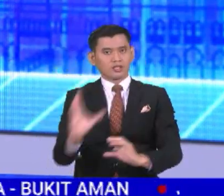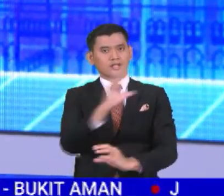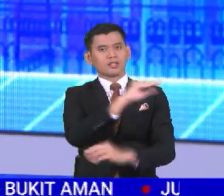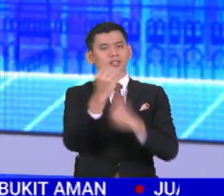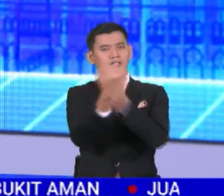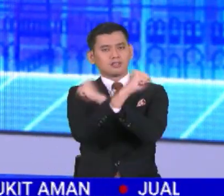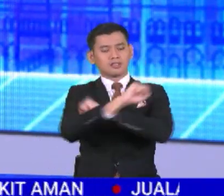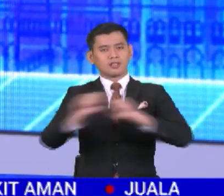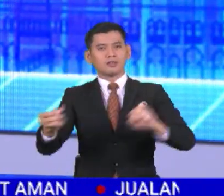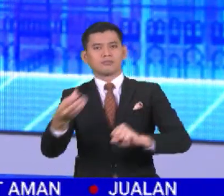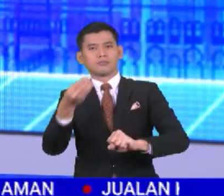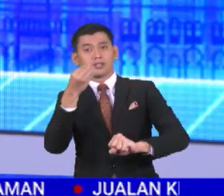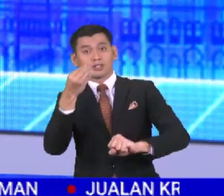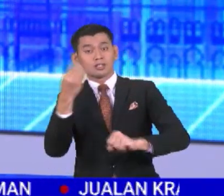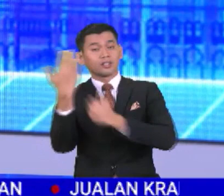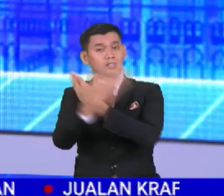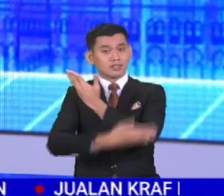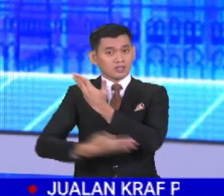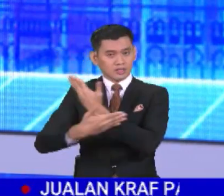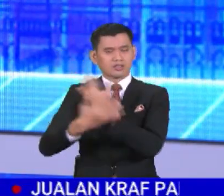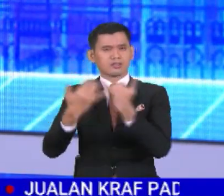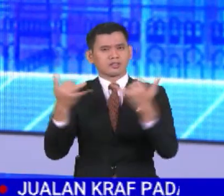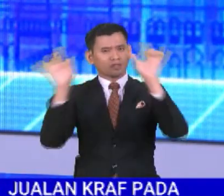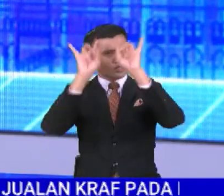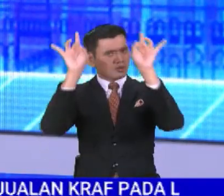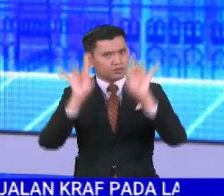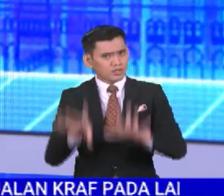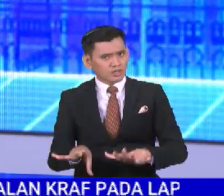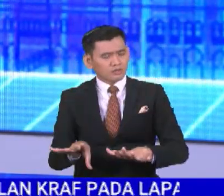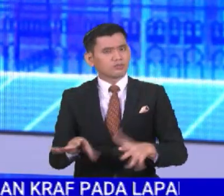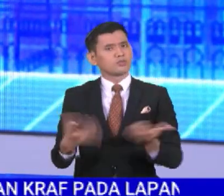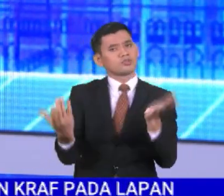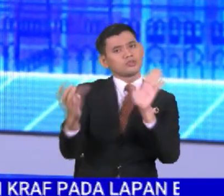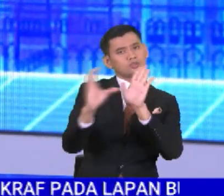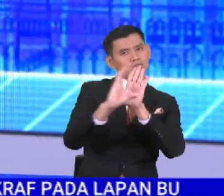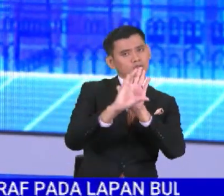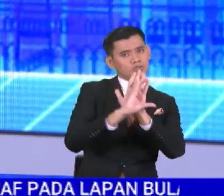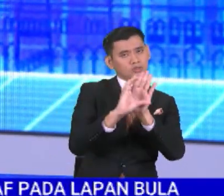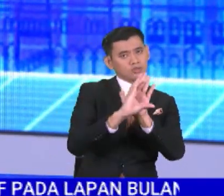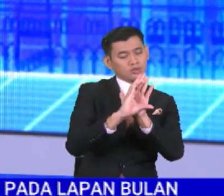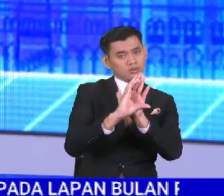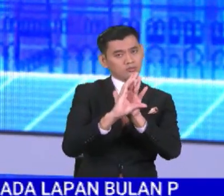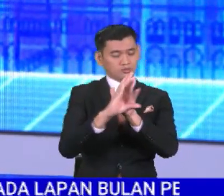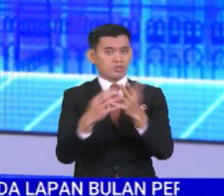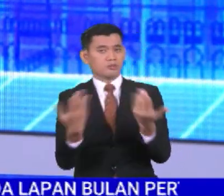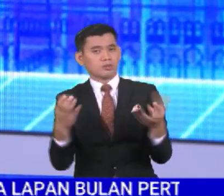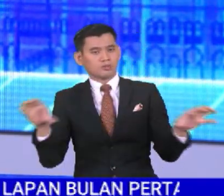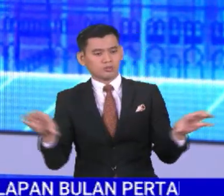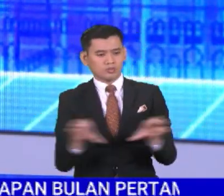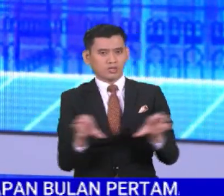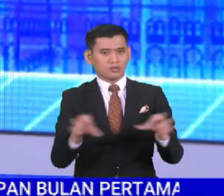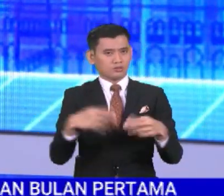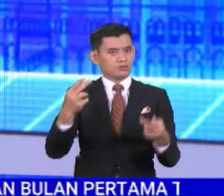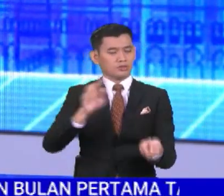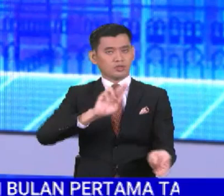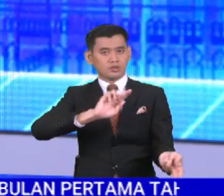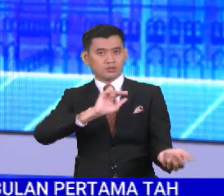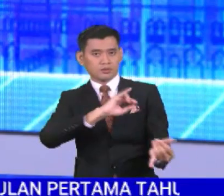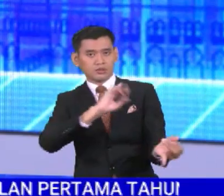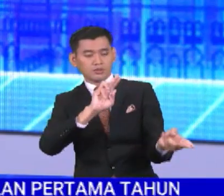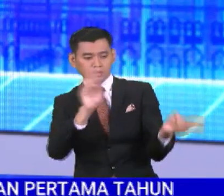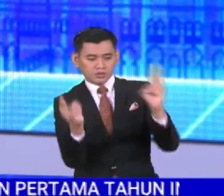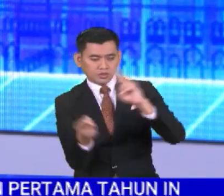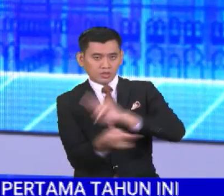negara kini diuji. Pelbagai usaha dilaksana termasuk membangunkan variasi tanaman tinggi, hasil, pintar iklim dan